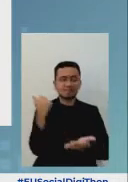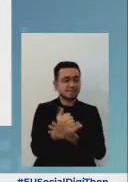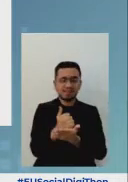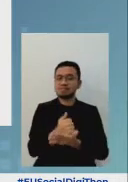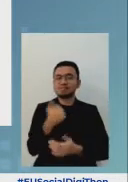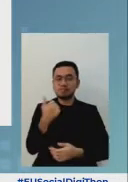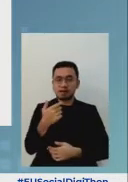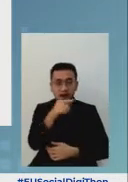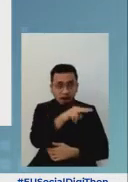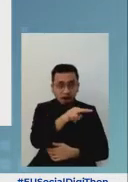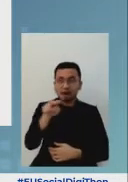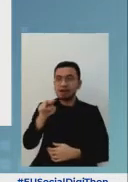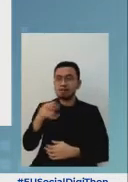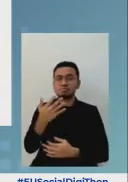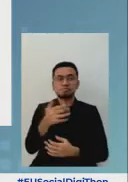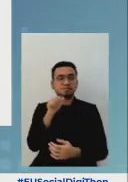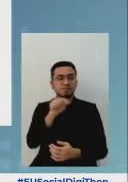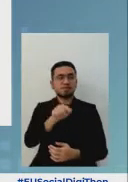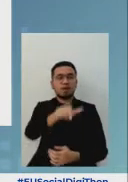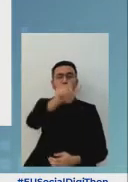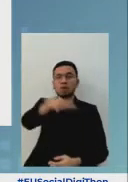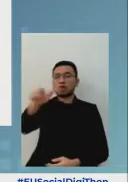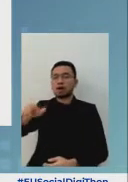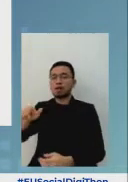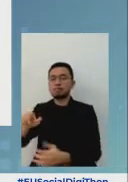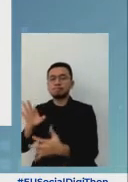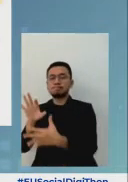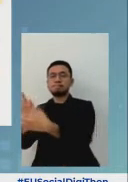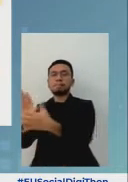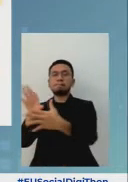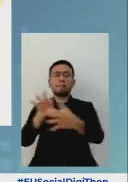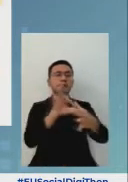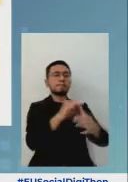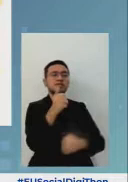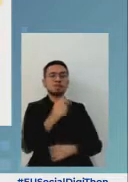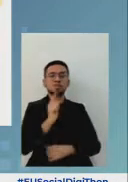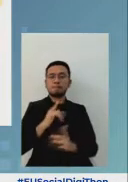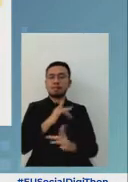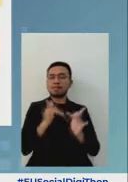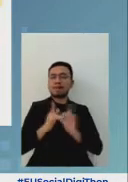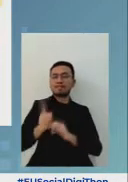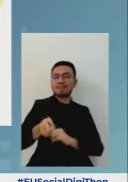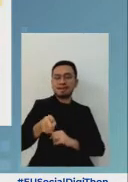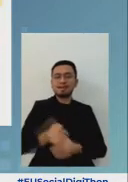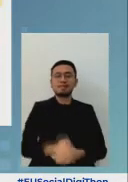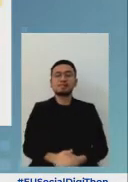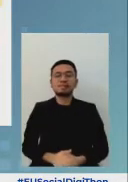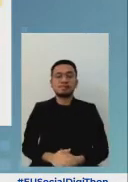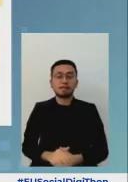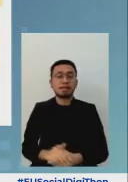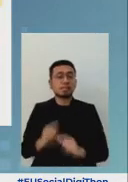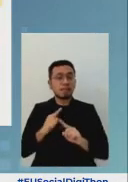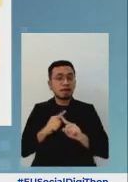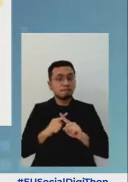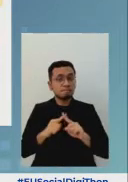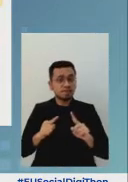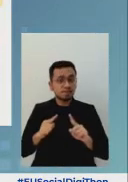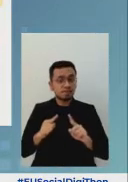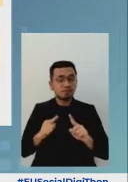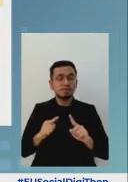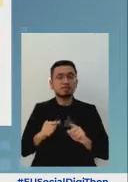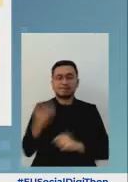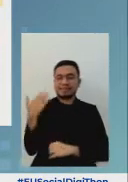bisa terkoneksi dengan orang lain. Tapi sayangnya, dari sisi